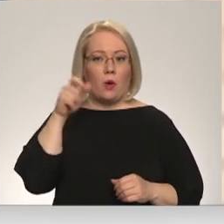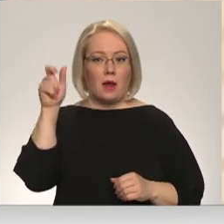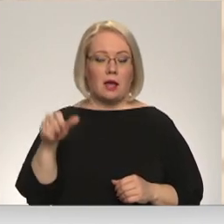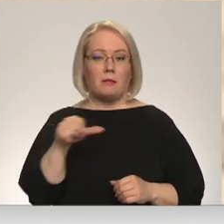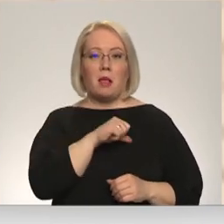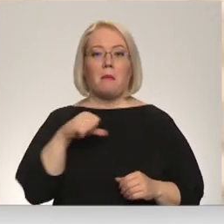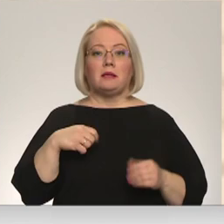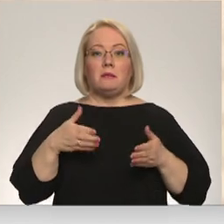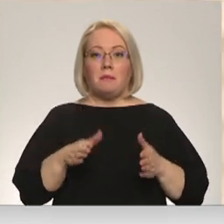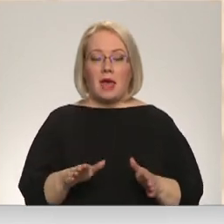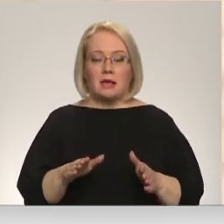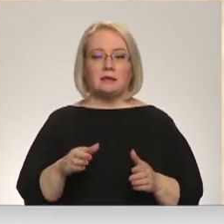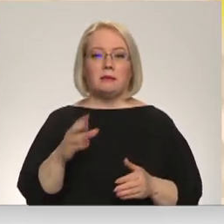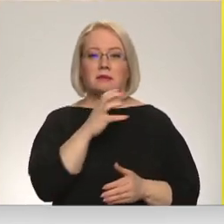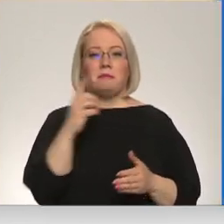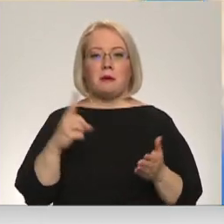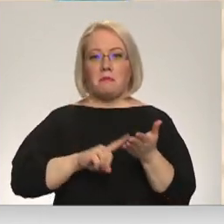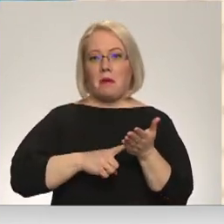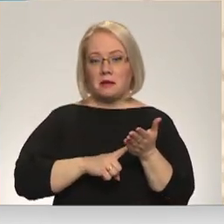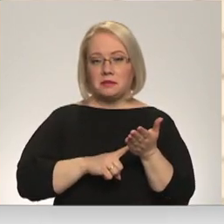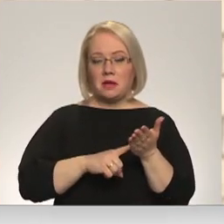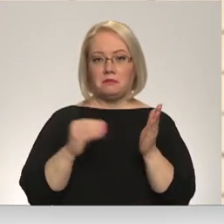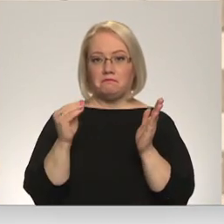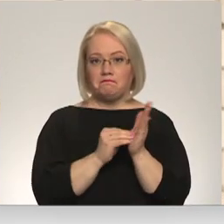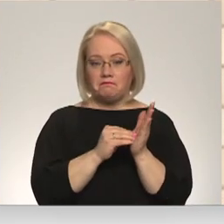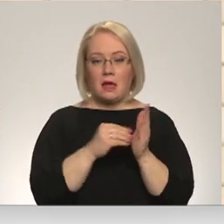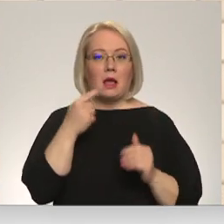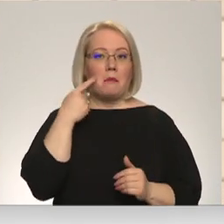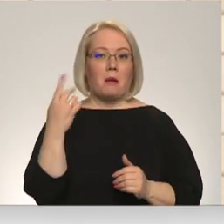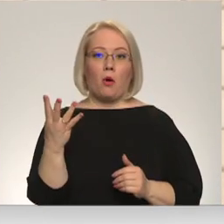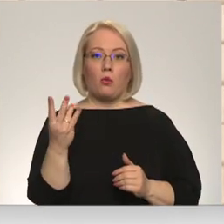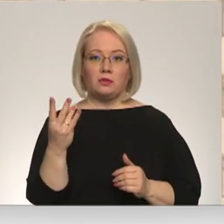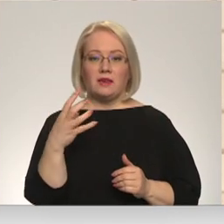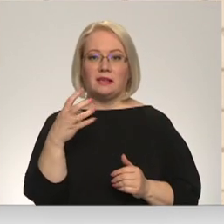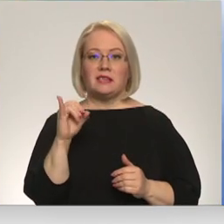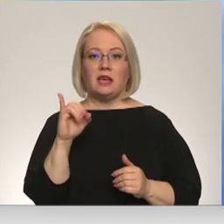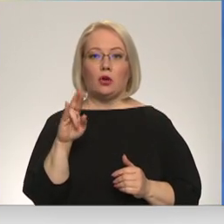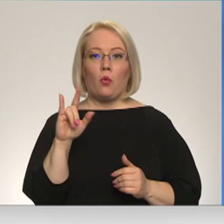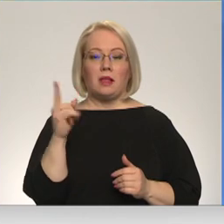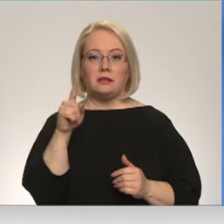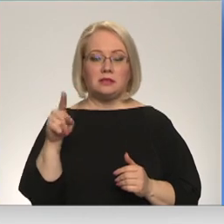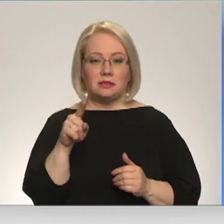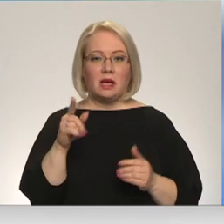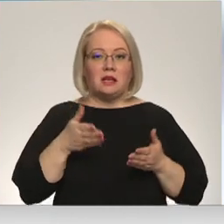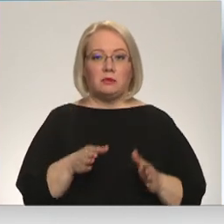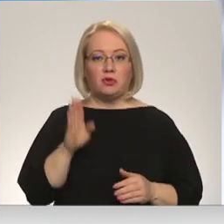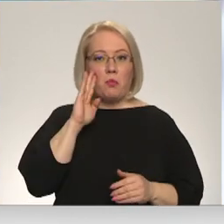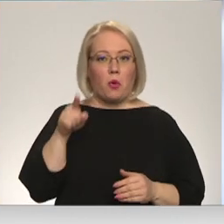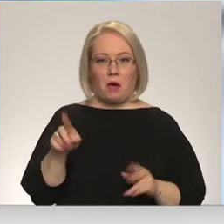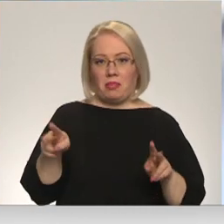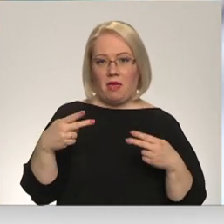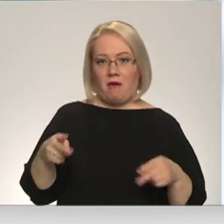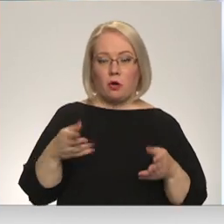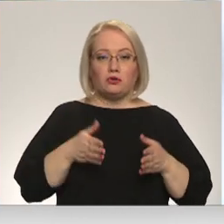Anatolijs, padomju pasu galda darbinieks izlēma, ka tēta uzvārdu Ciruļs dzimušajām puisītim nevajag, un